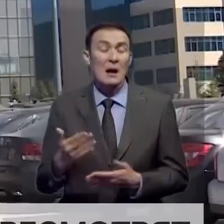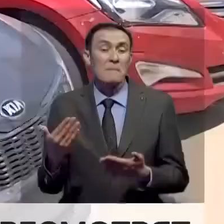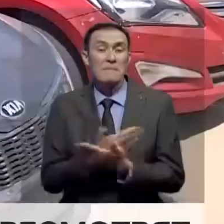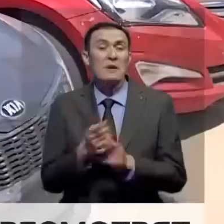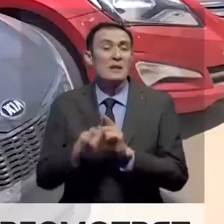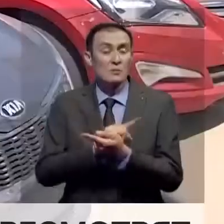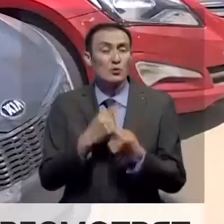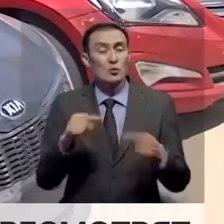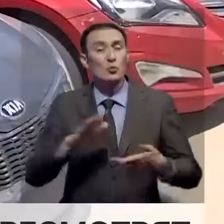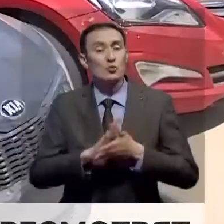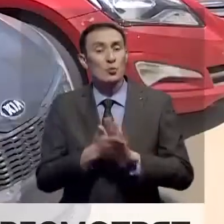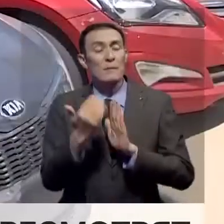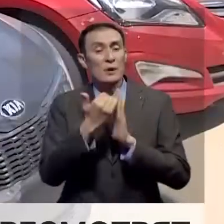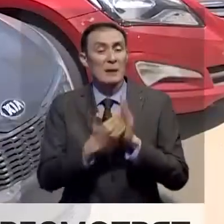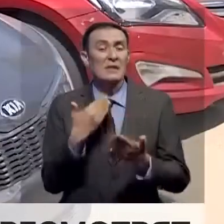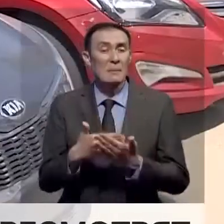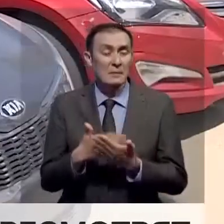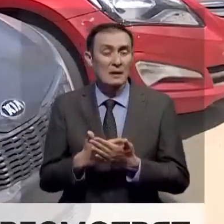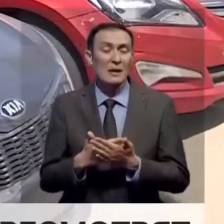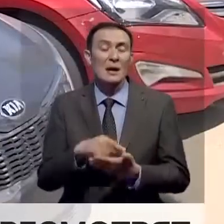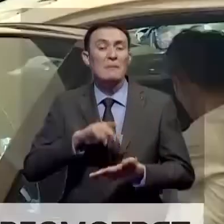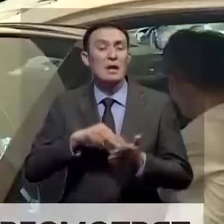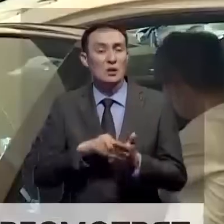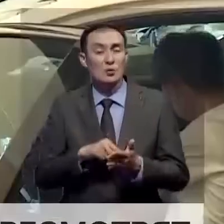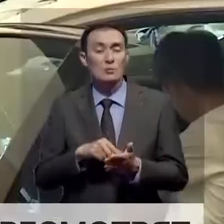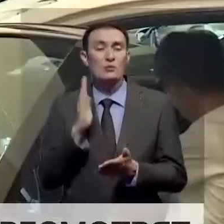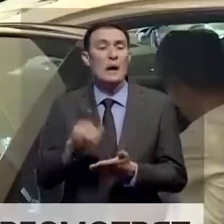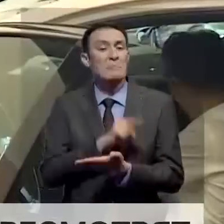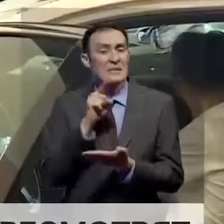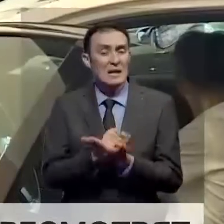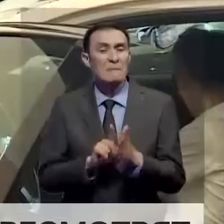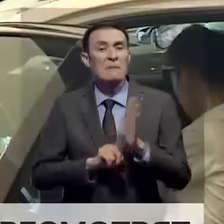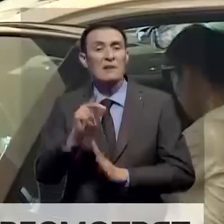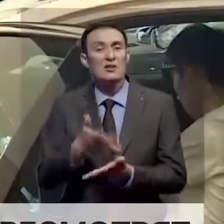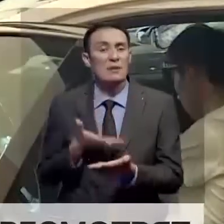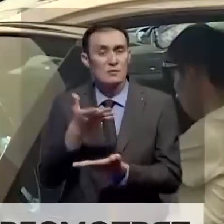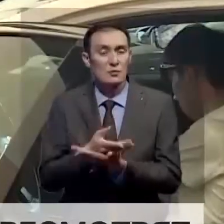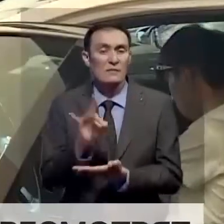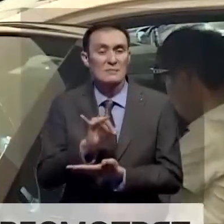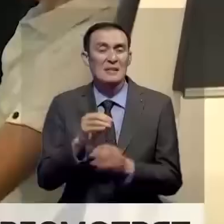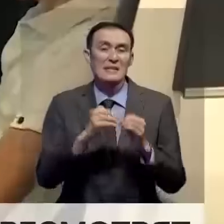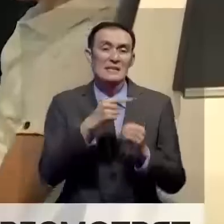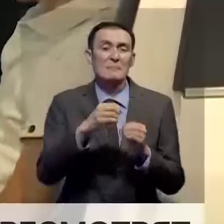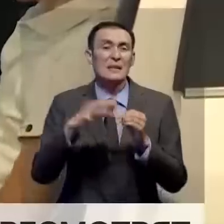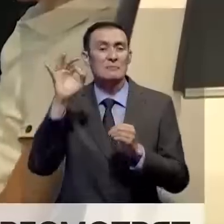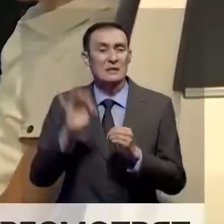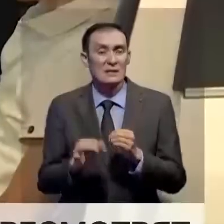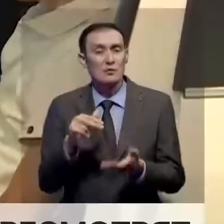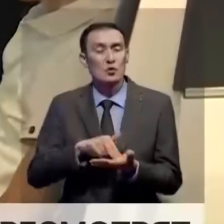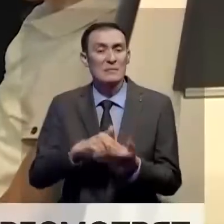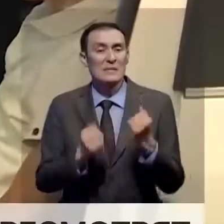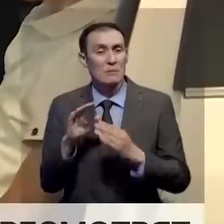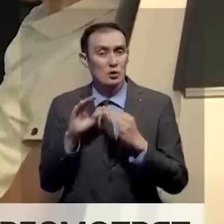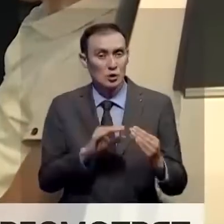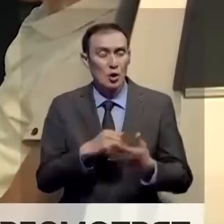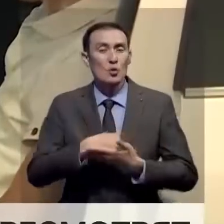еще несколько условий программы. В частности, ведомстве планируют сделать обязательным первоначальный взнос в размере 10-15% от